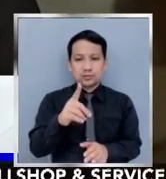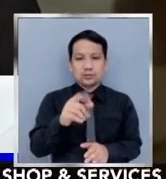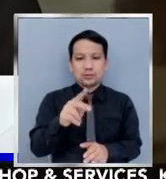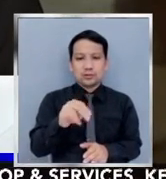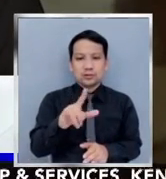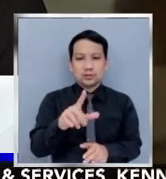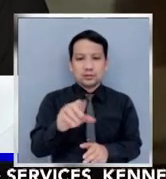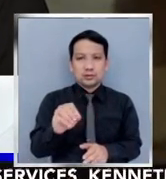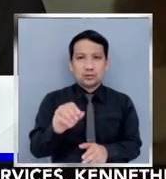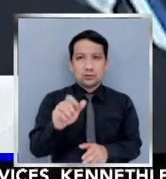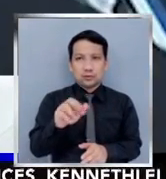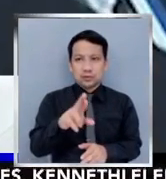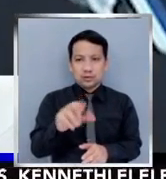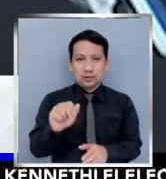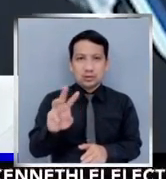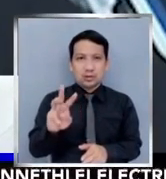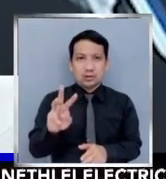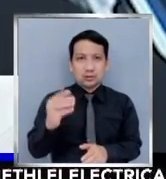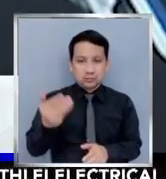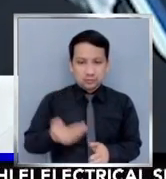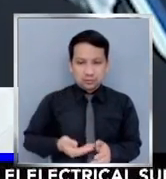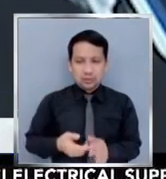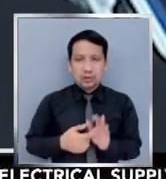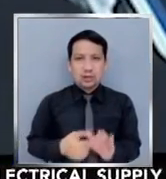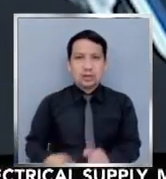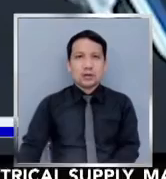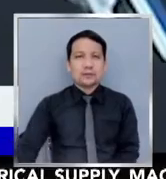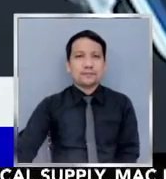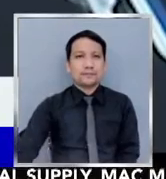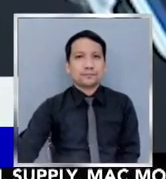mga naimbitahan sa pagdinig. Napansin, meron tayong